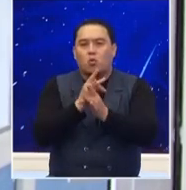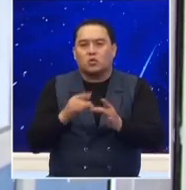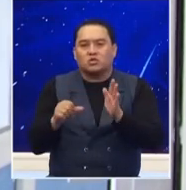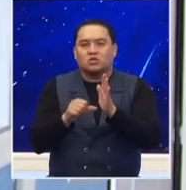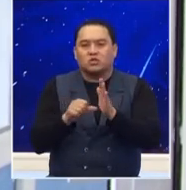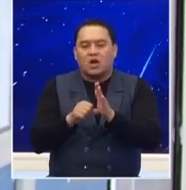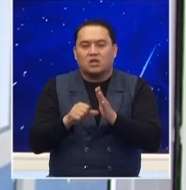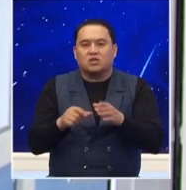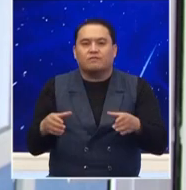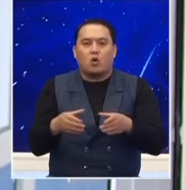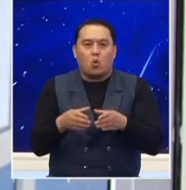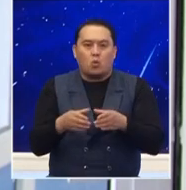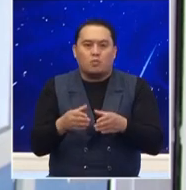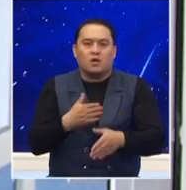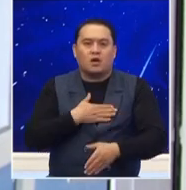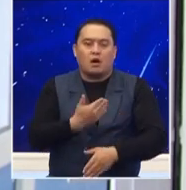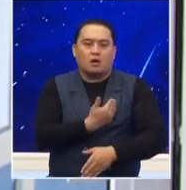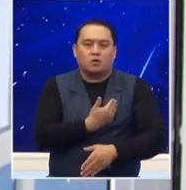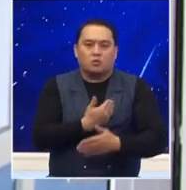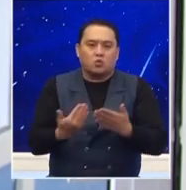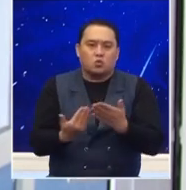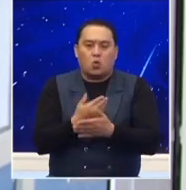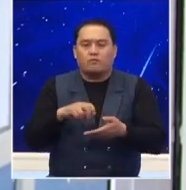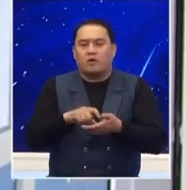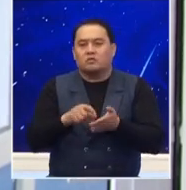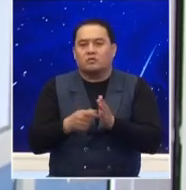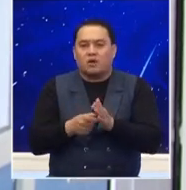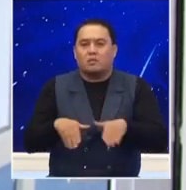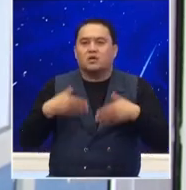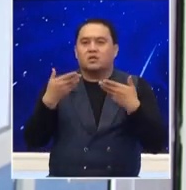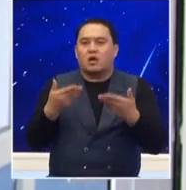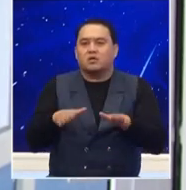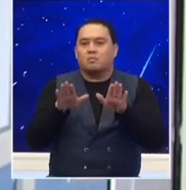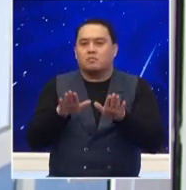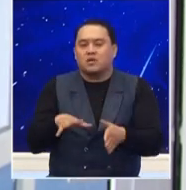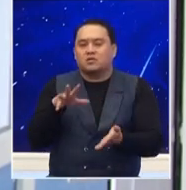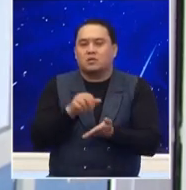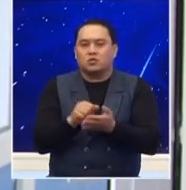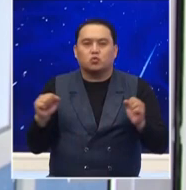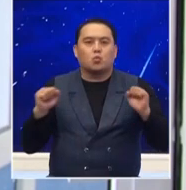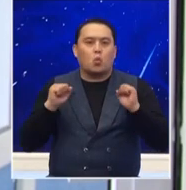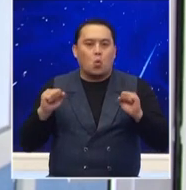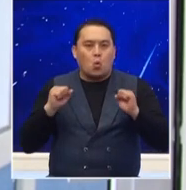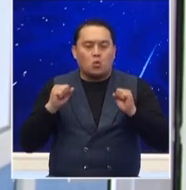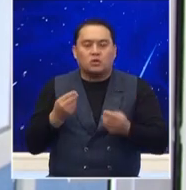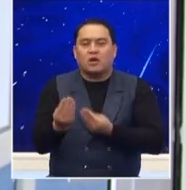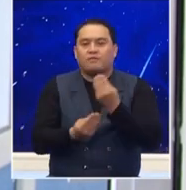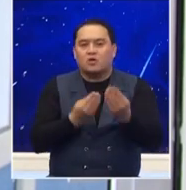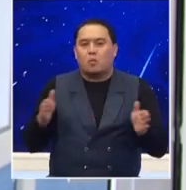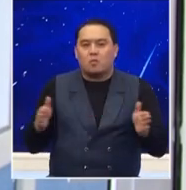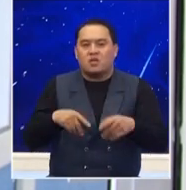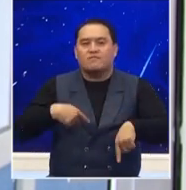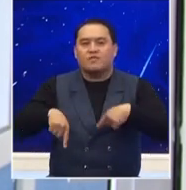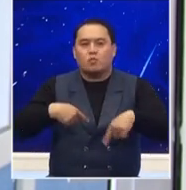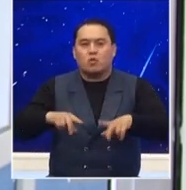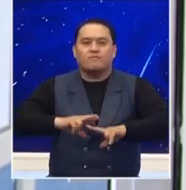6 развивающих кружков. Теперь мы хотим открыть новые секции. Также здесь предусмотрено место для занятий спортом. Есть зал для игры в мини-футбол,